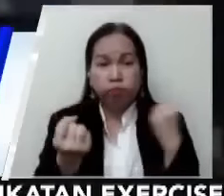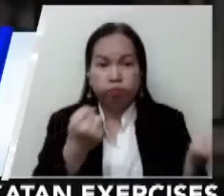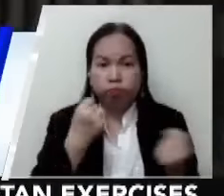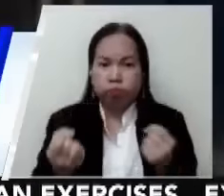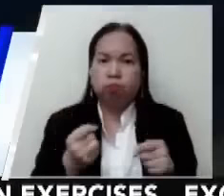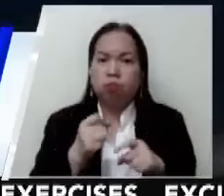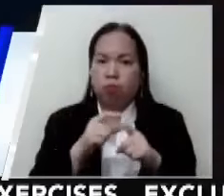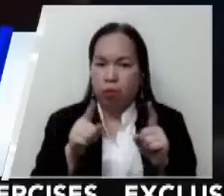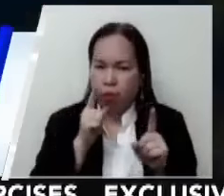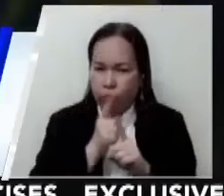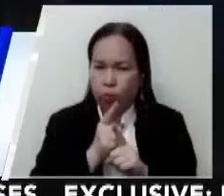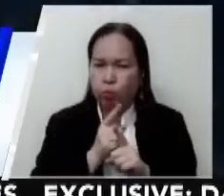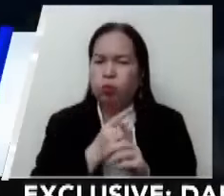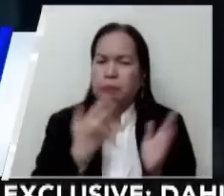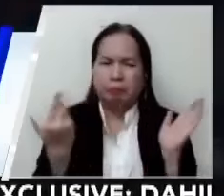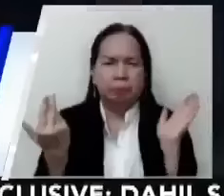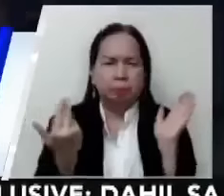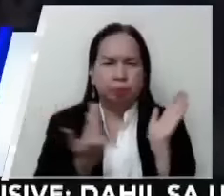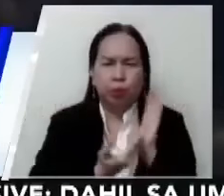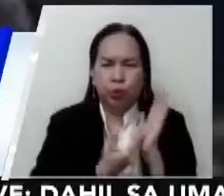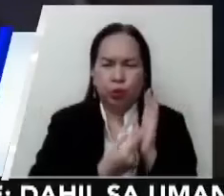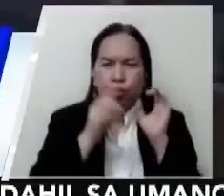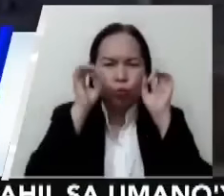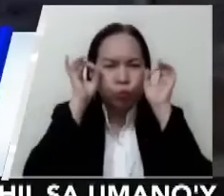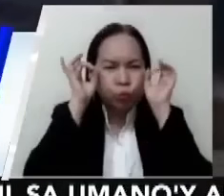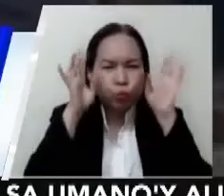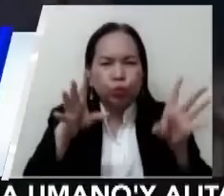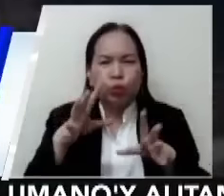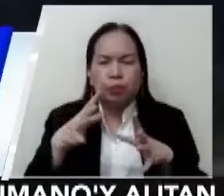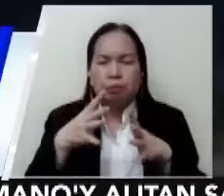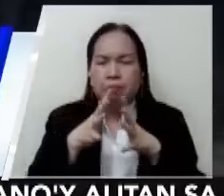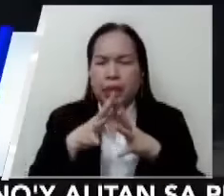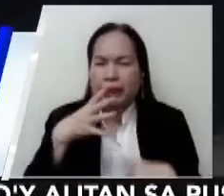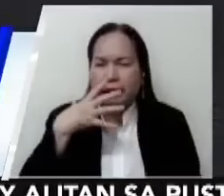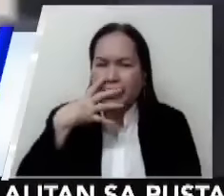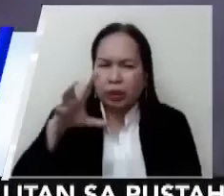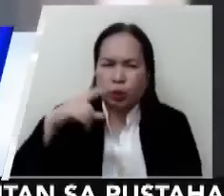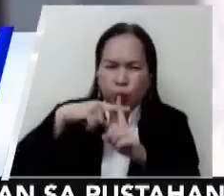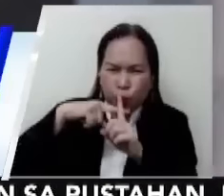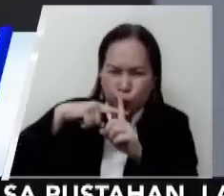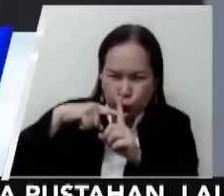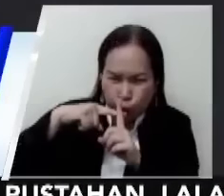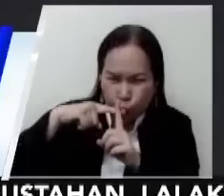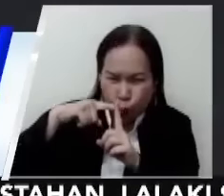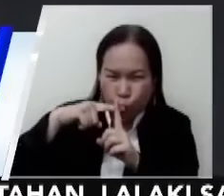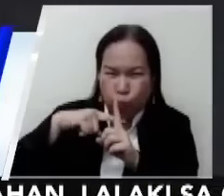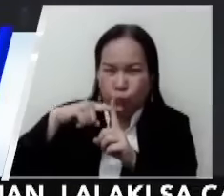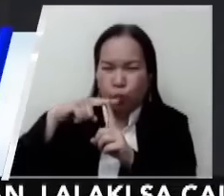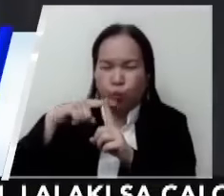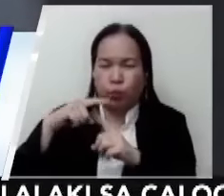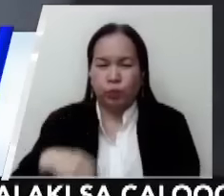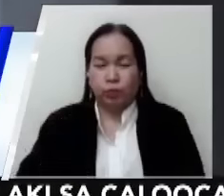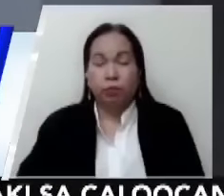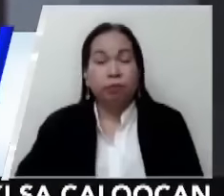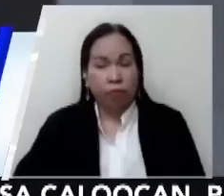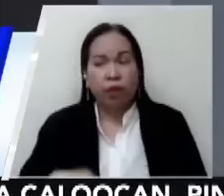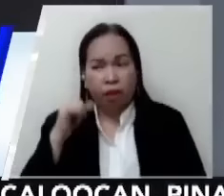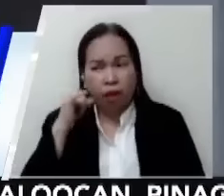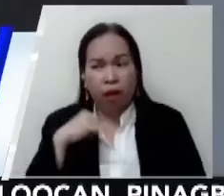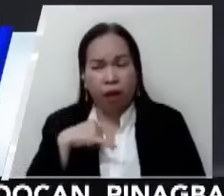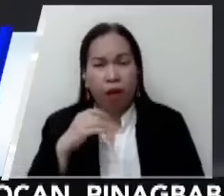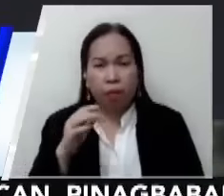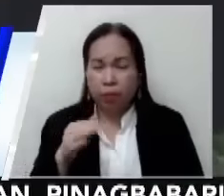ang patunay ng peligrong dala ng dangerous level ng heat index. Kahapon din, 39